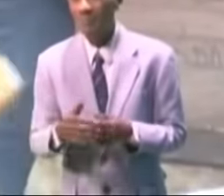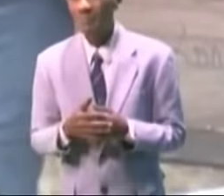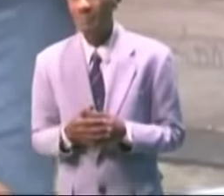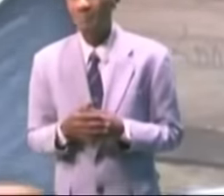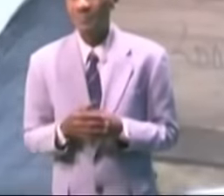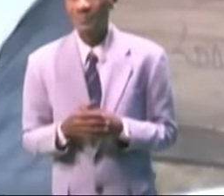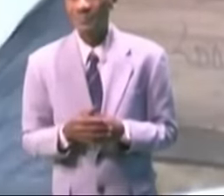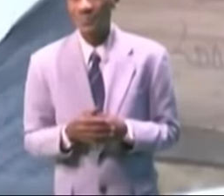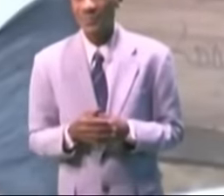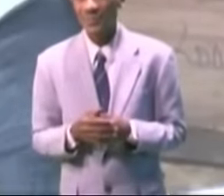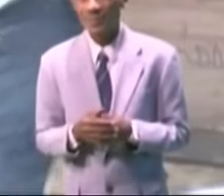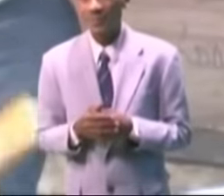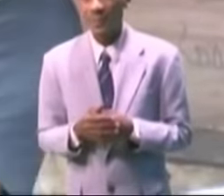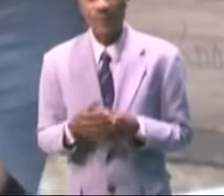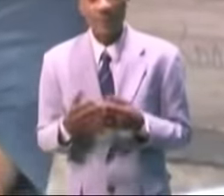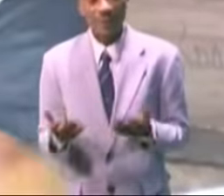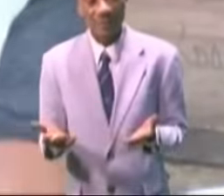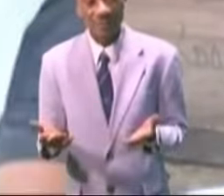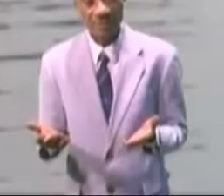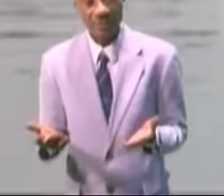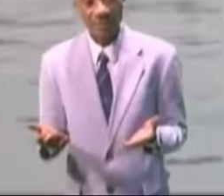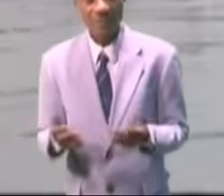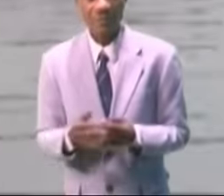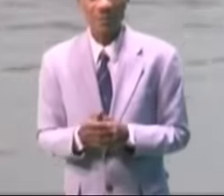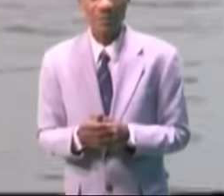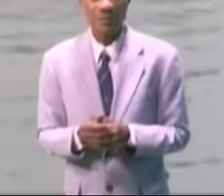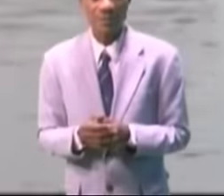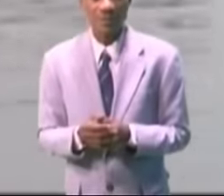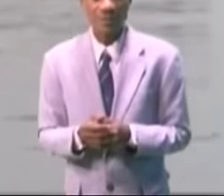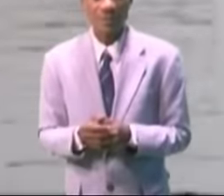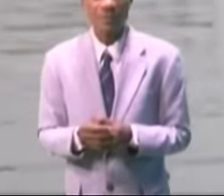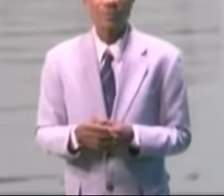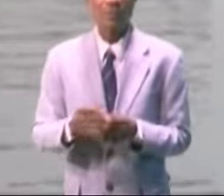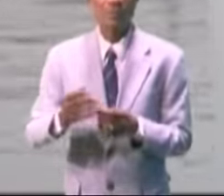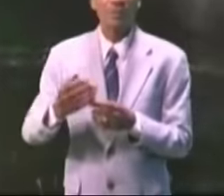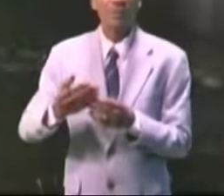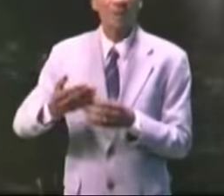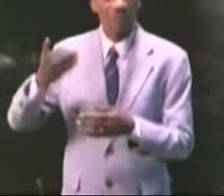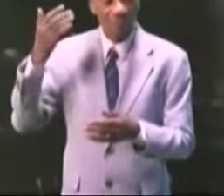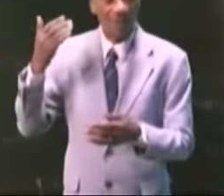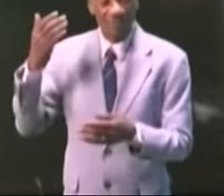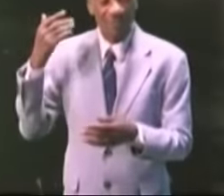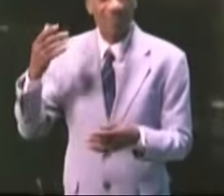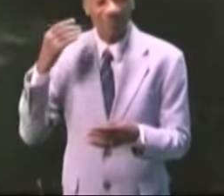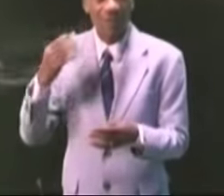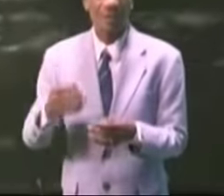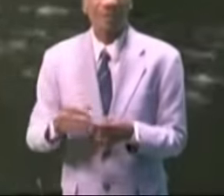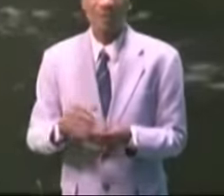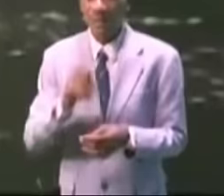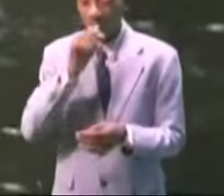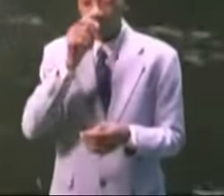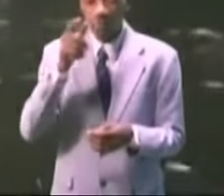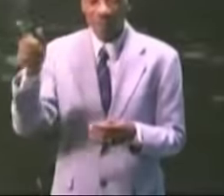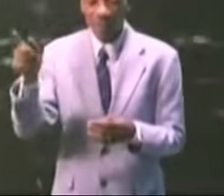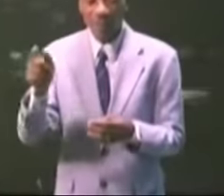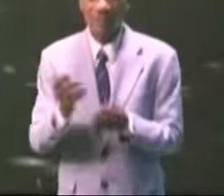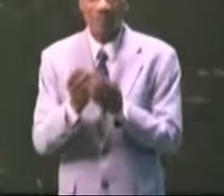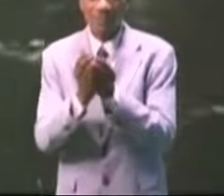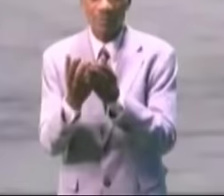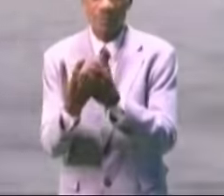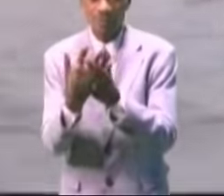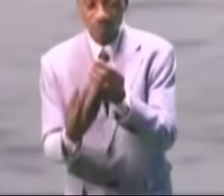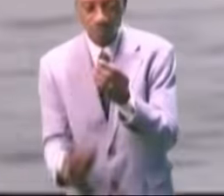en 2023, la RDC a enregistré plusieurs naufrages, notamment dans les